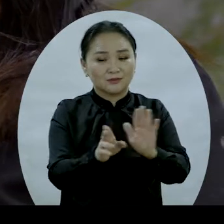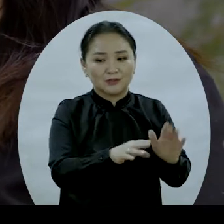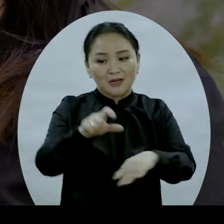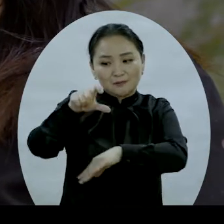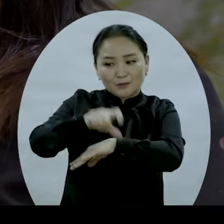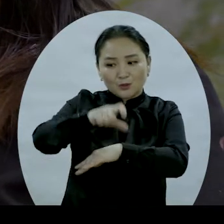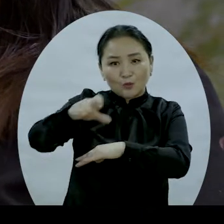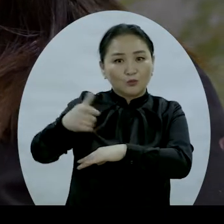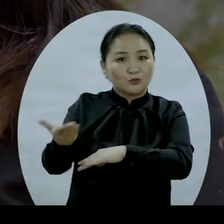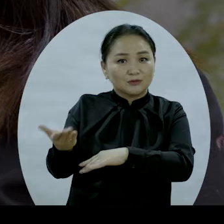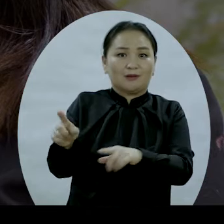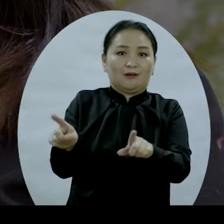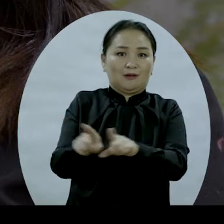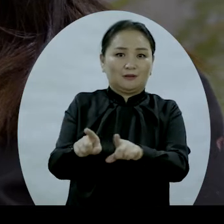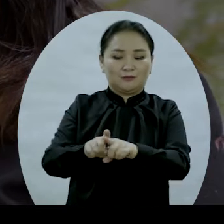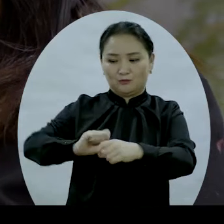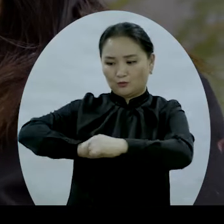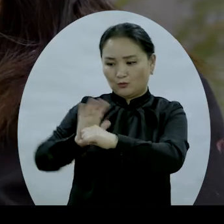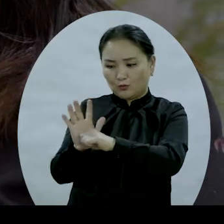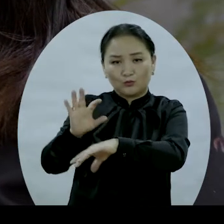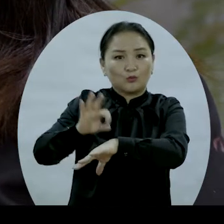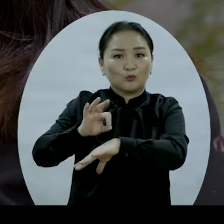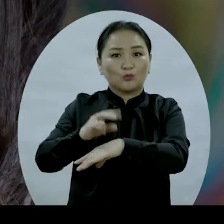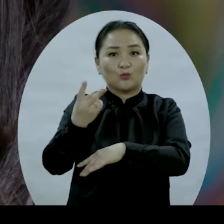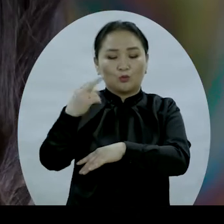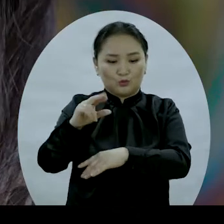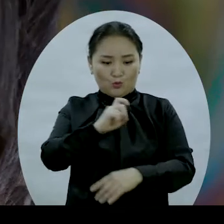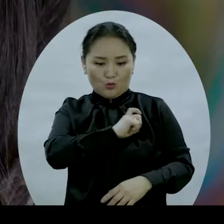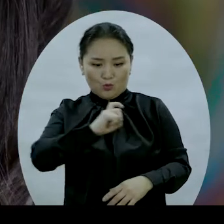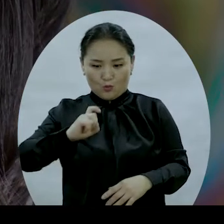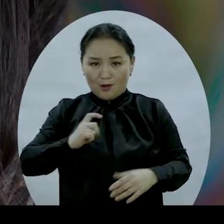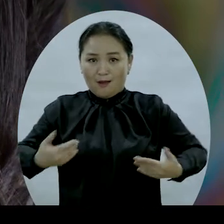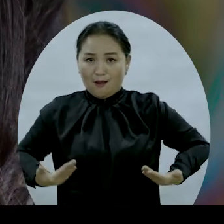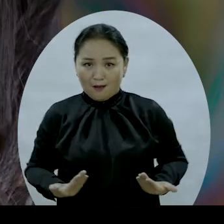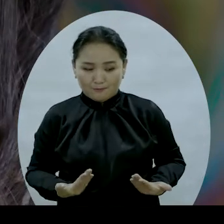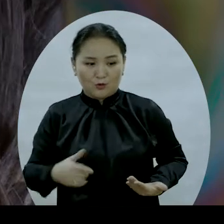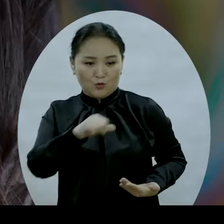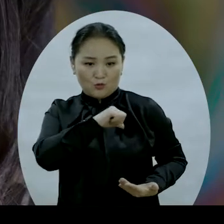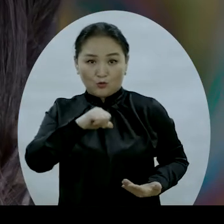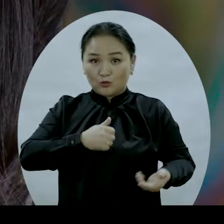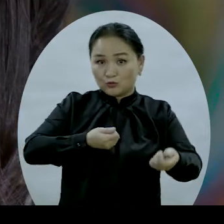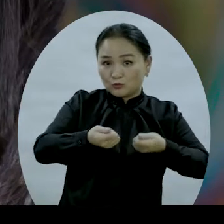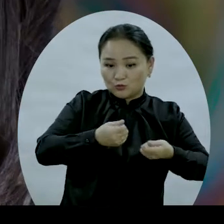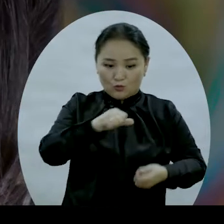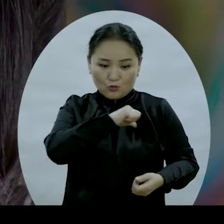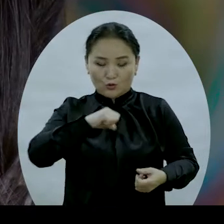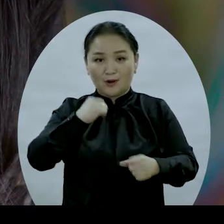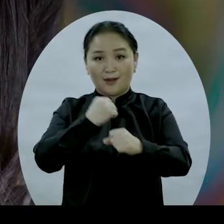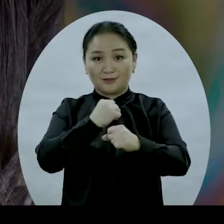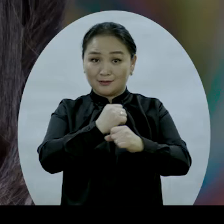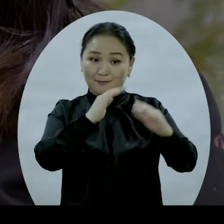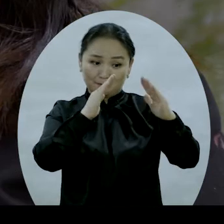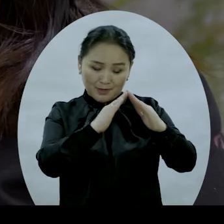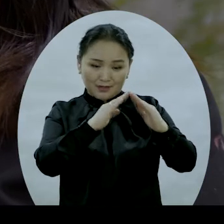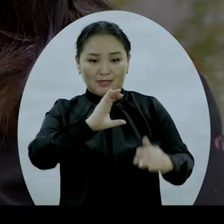эдгээр мэрэгчлэнүүдийн хувьд муу ялгаа авахгүй цар тахлын нөхцөл байдалд хувийн одоо амьдралаа бас зохицуулах, өөрийнхөө ажлын